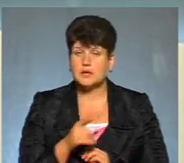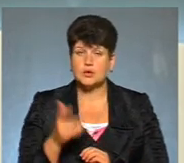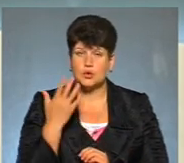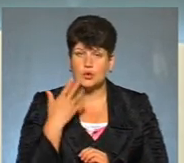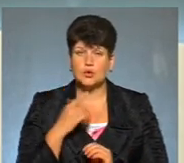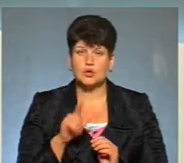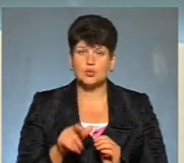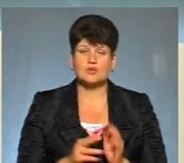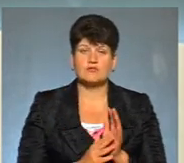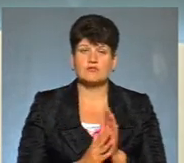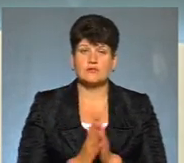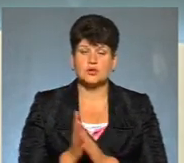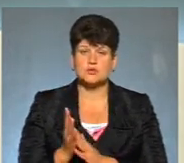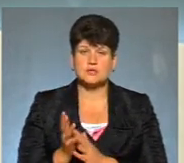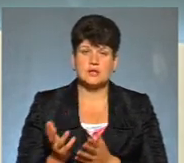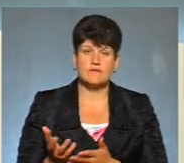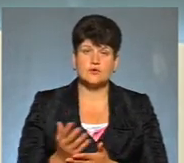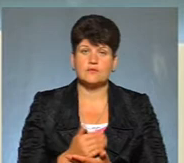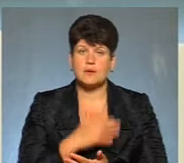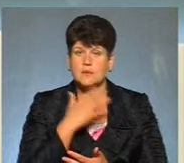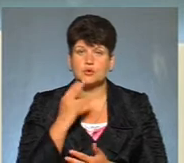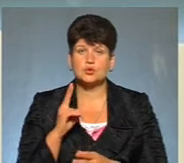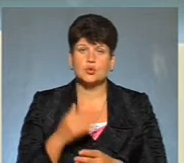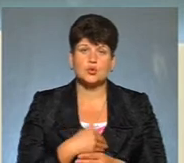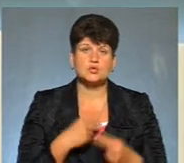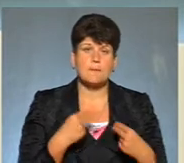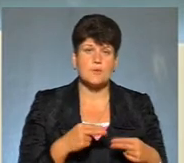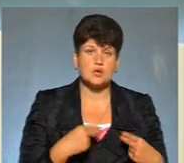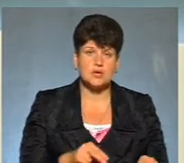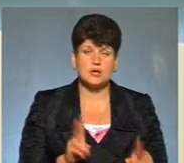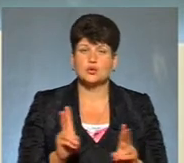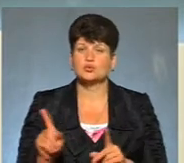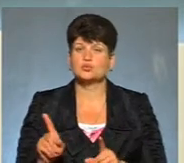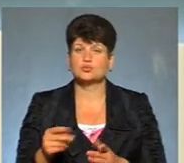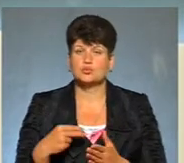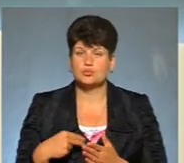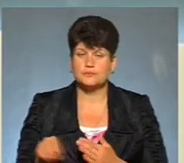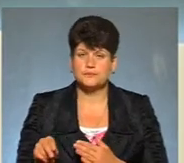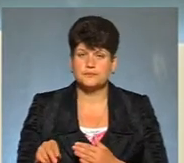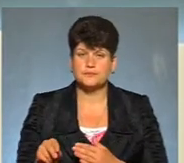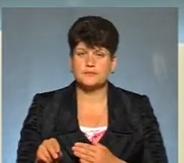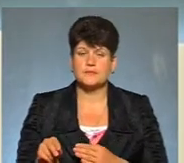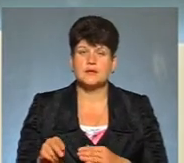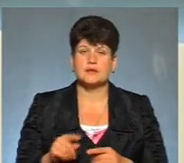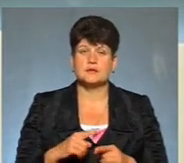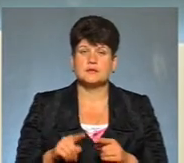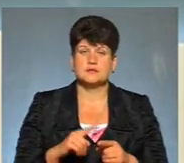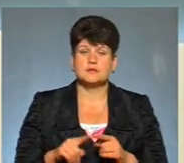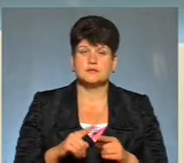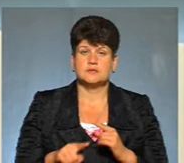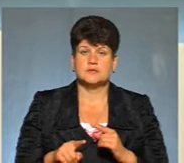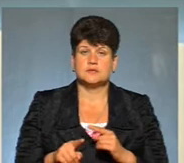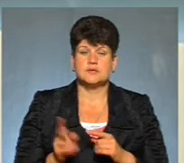виростили врожай, багато хто хоче продати, багато хто хоче щось придбати, інтенсивність